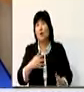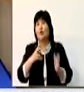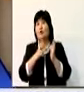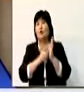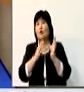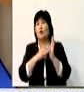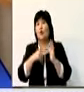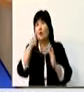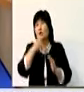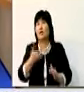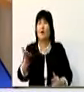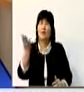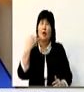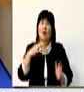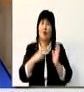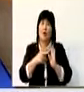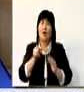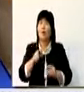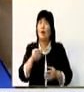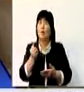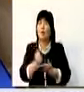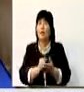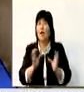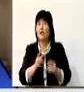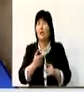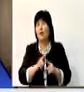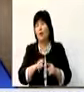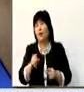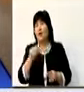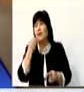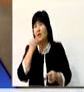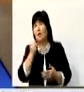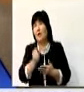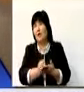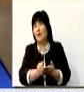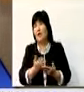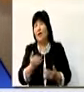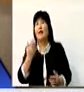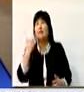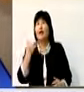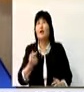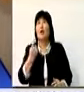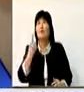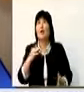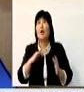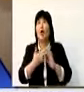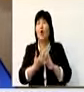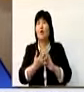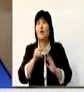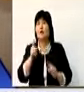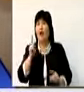1890-шы жылдар, 1900-шы жылдар. Бұлар біздің бұл сақалшы бик қызық. Біздің Татарстанда бір ауылда, Сарман